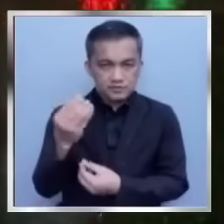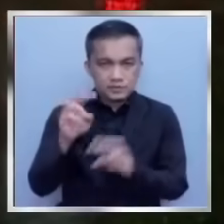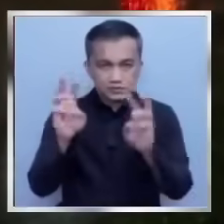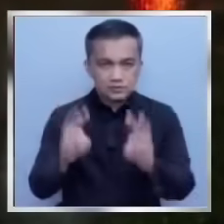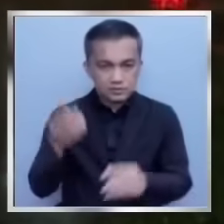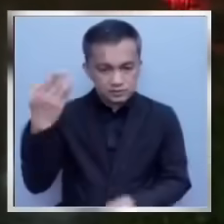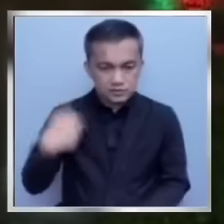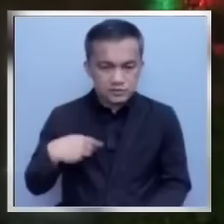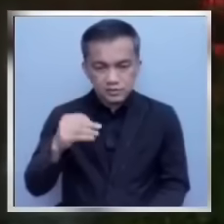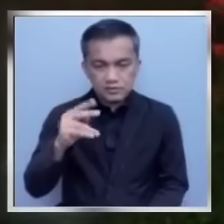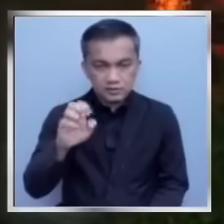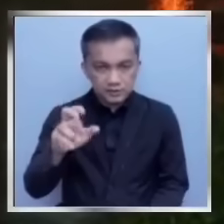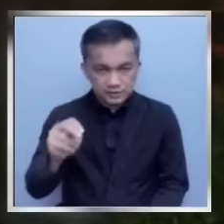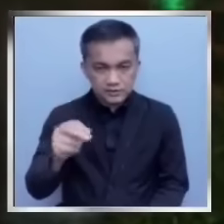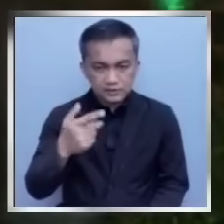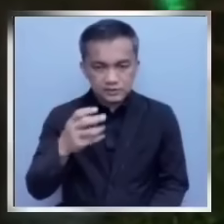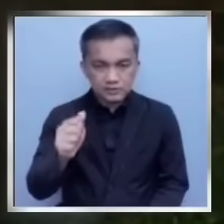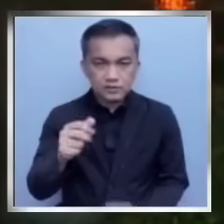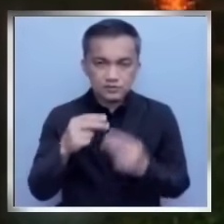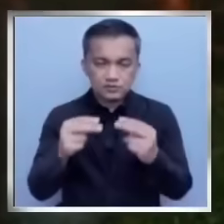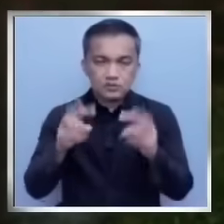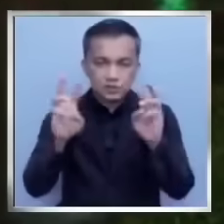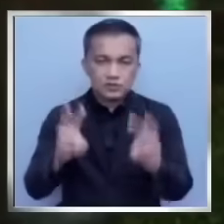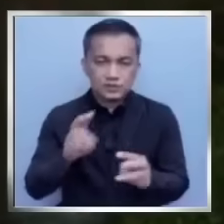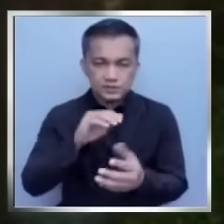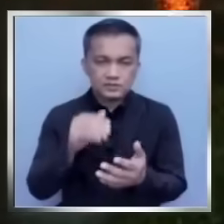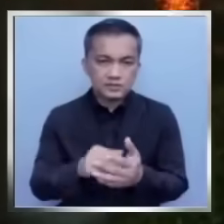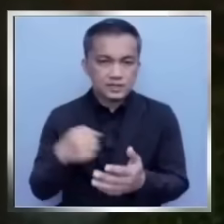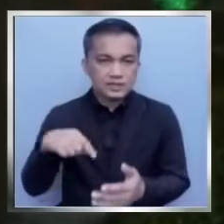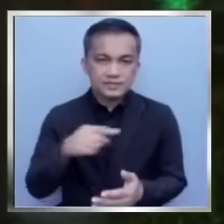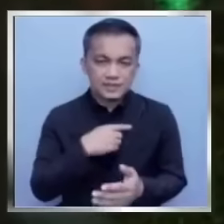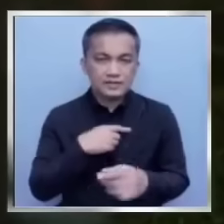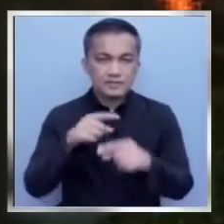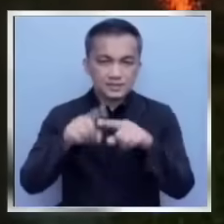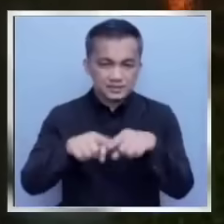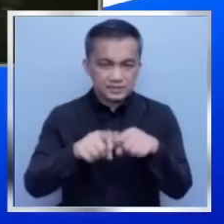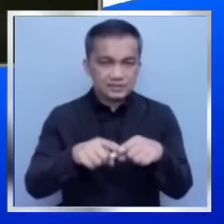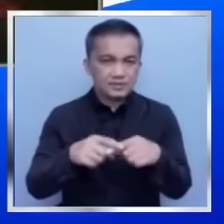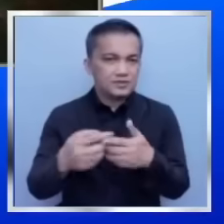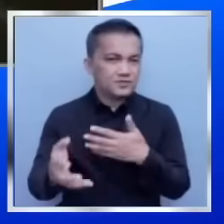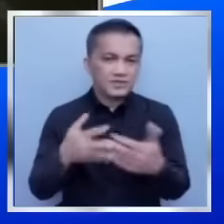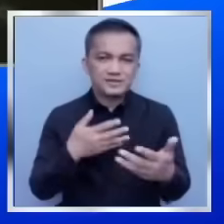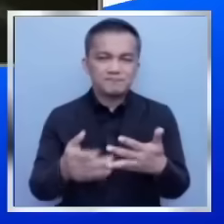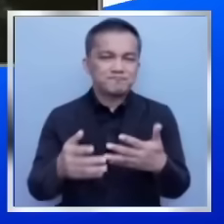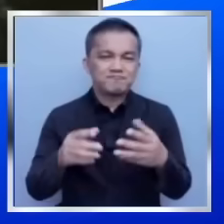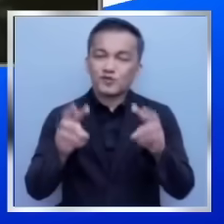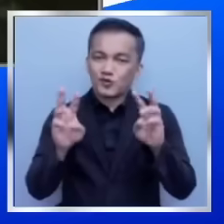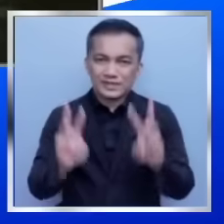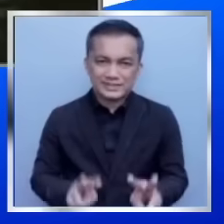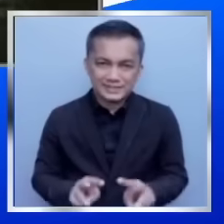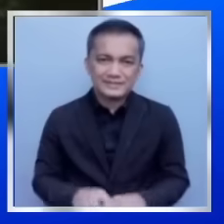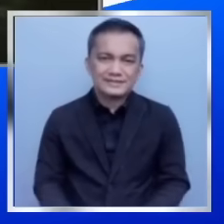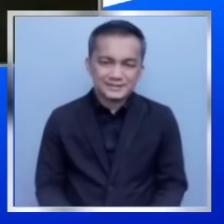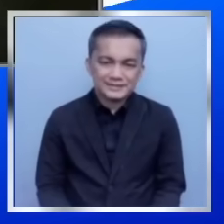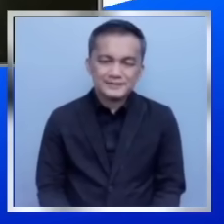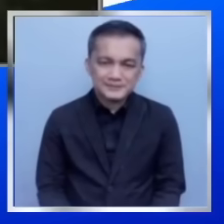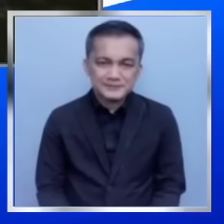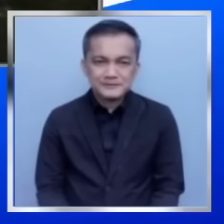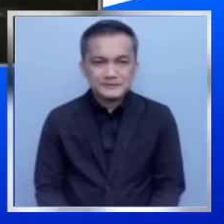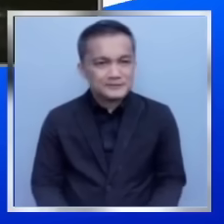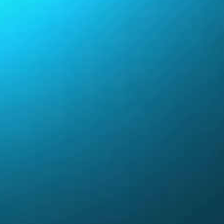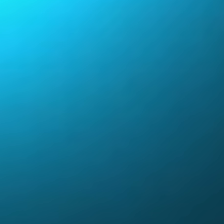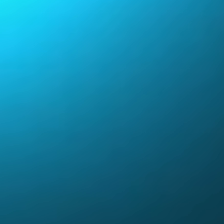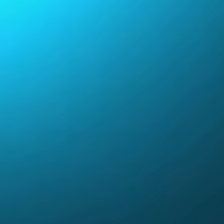GMA Integrated News Weather Center. Kami ang inyong maaasahan, anuman ang panahon. Maraming salamat, Maureen